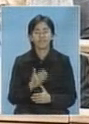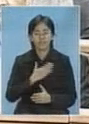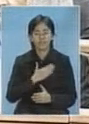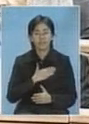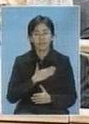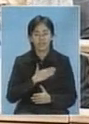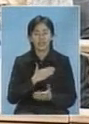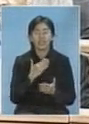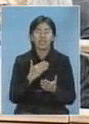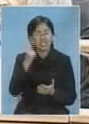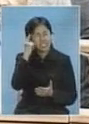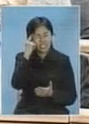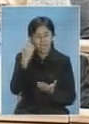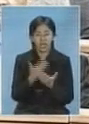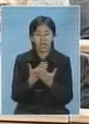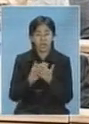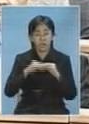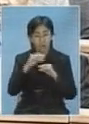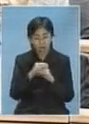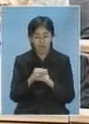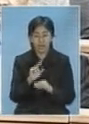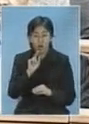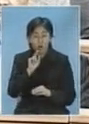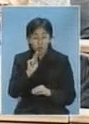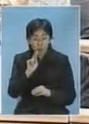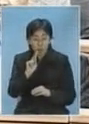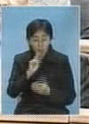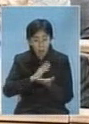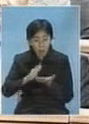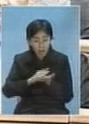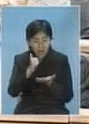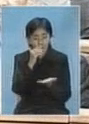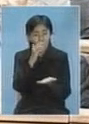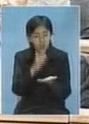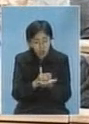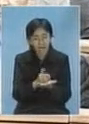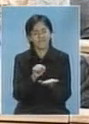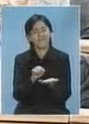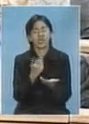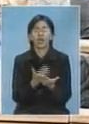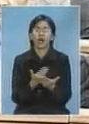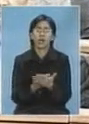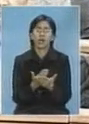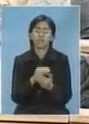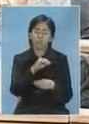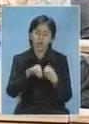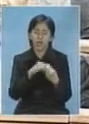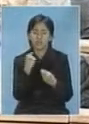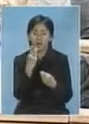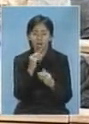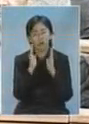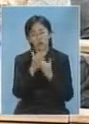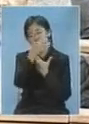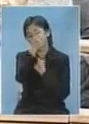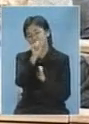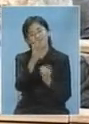สูญเสียคาดว่าจะสูญเสียเงินจากโครงการพักหนี้ดี30,000ล้านบาทจากที่ท่านได้แถลงไปแล้วแต่วันนี้อาจจะโชคดีครับเพราะคนไม่สนใ